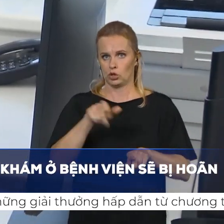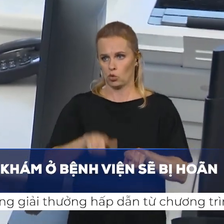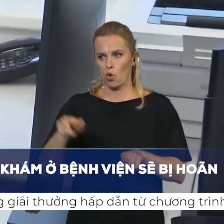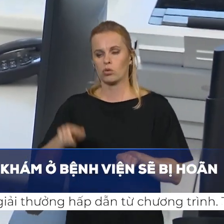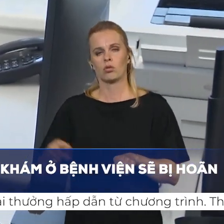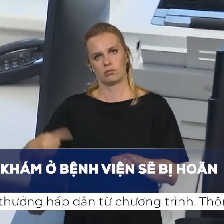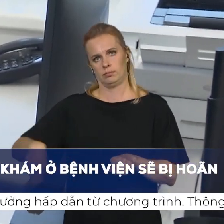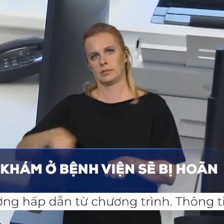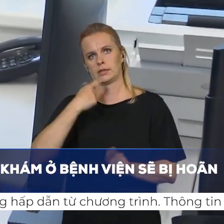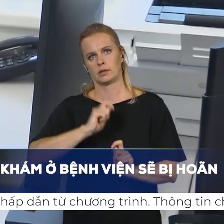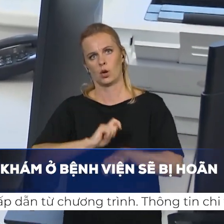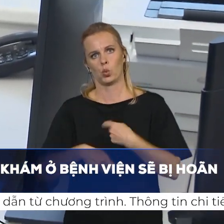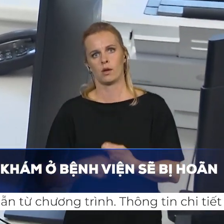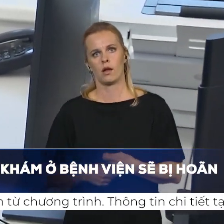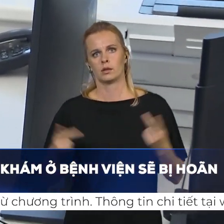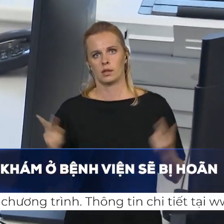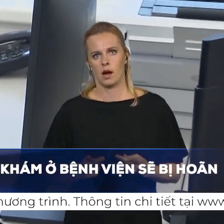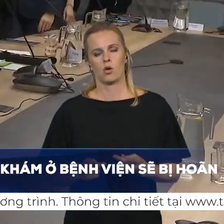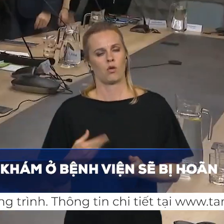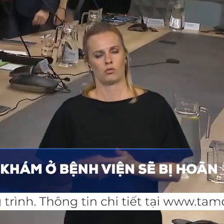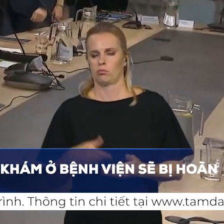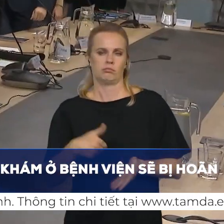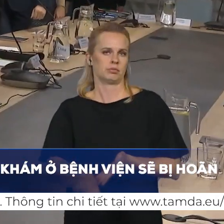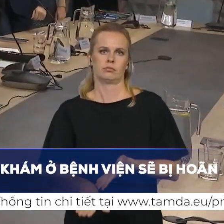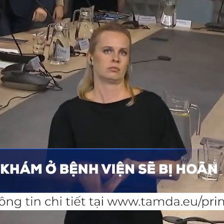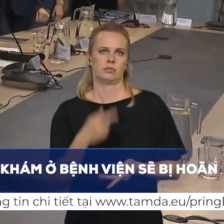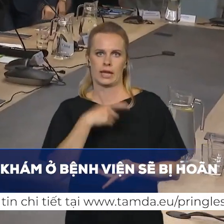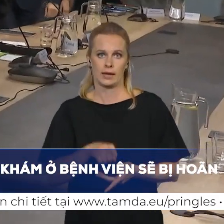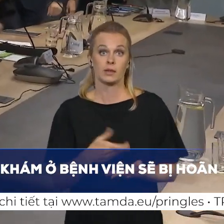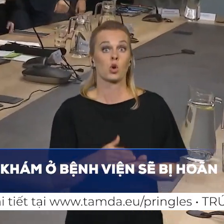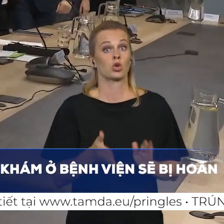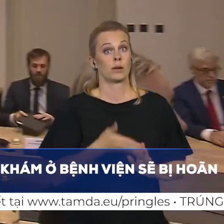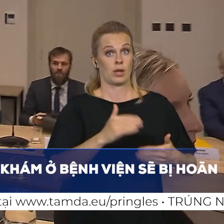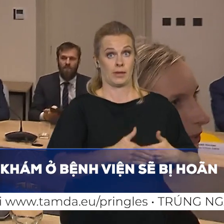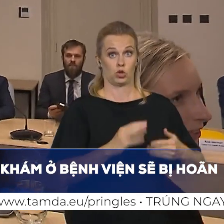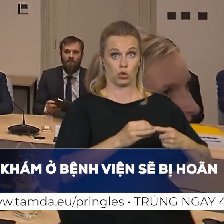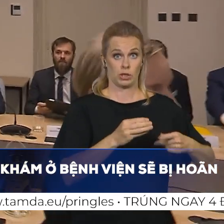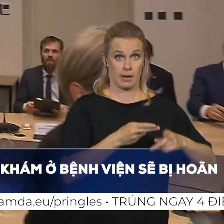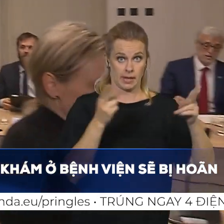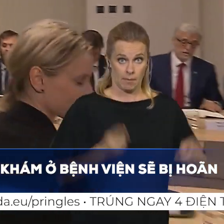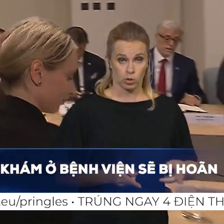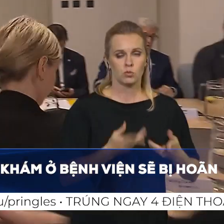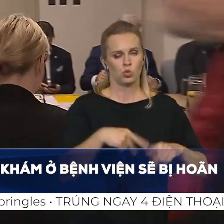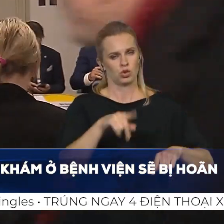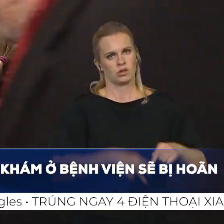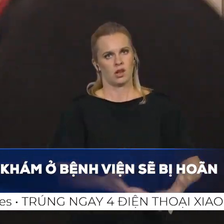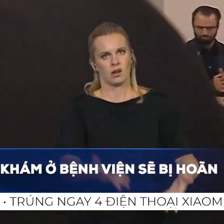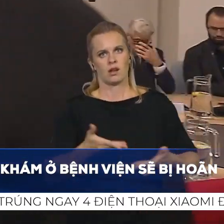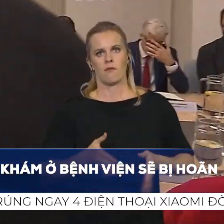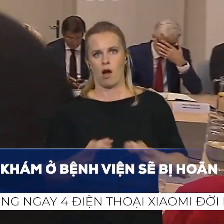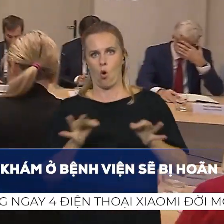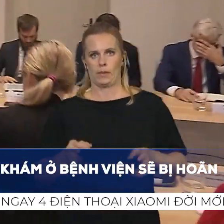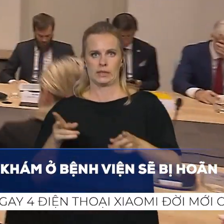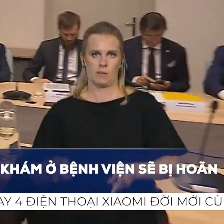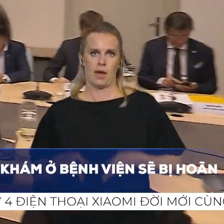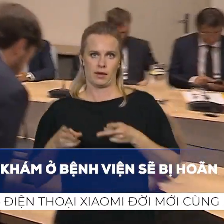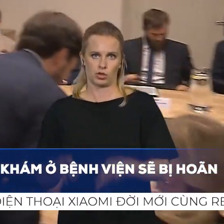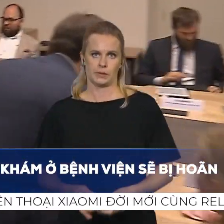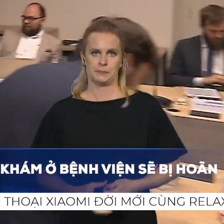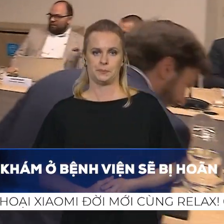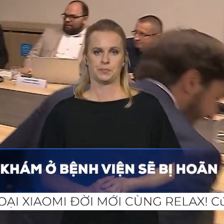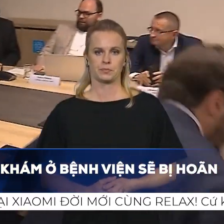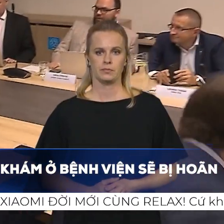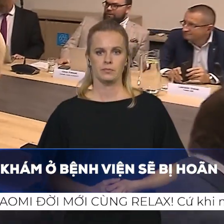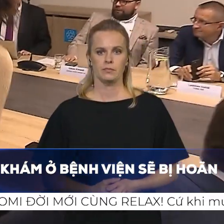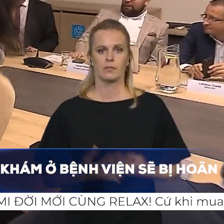thêm giờ. Yêu cầu chính của các bác sĩ là tăng lương cơ bản. Tuy nhiên, theo Bộ trưởng Y tế, họ đồng ý với việc tăng lương cơ bản cho tất cả nhân